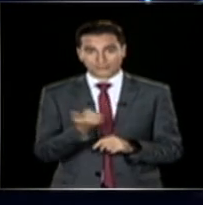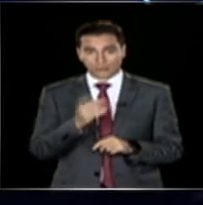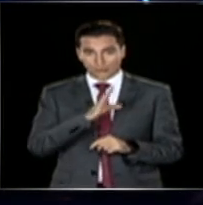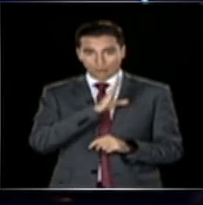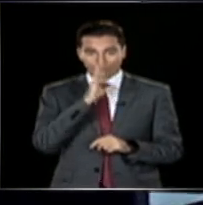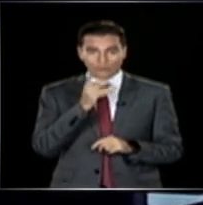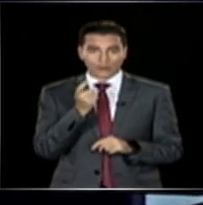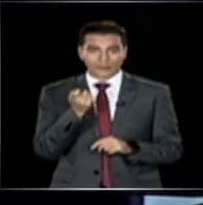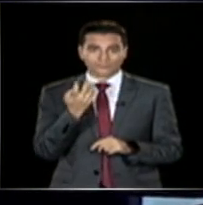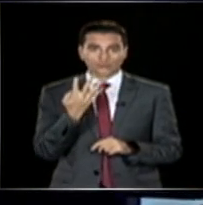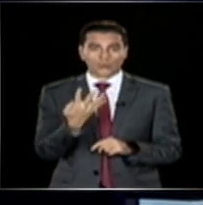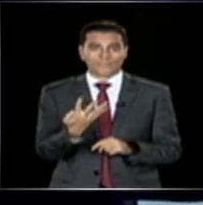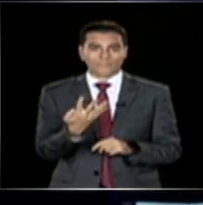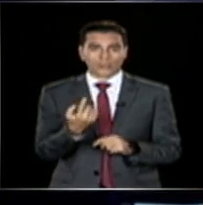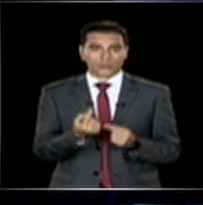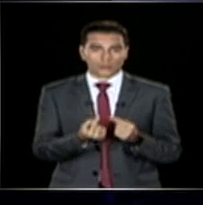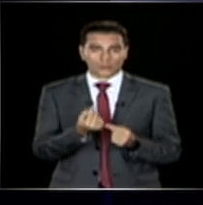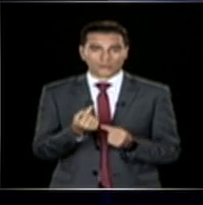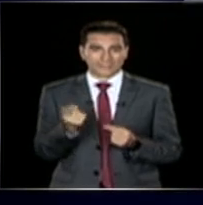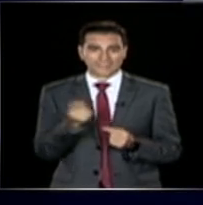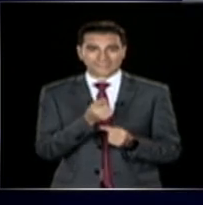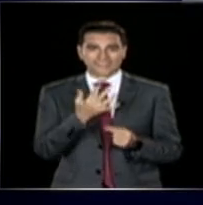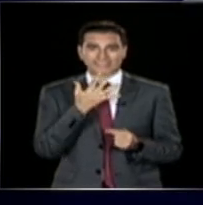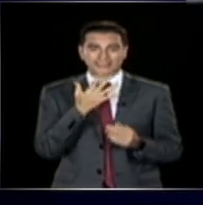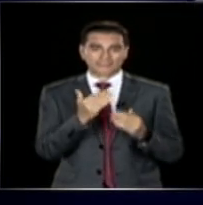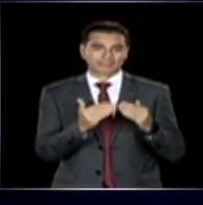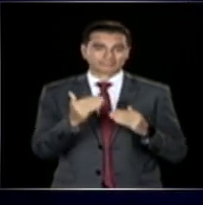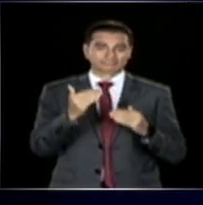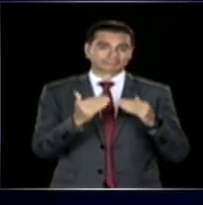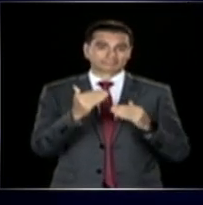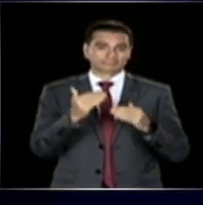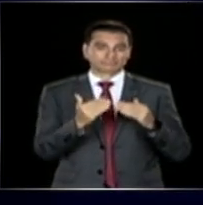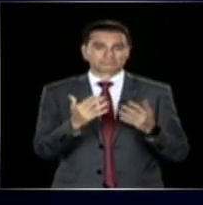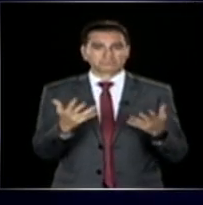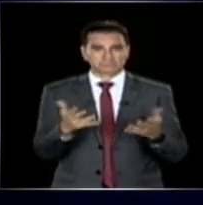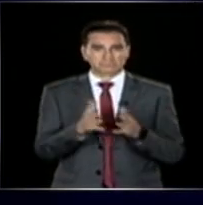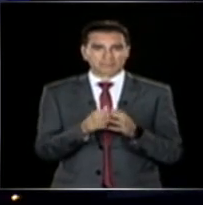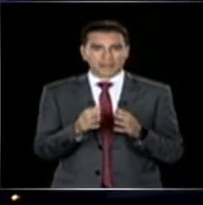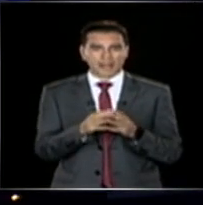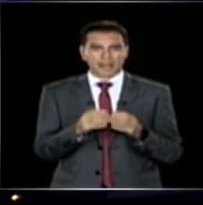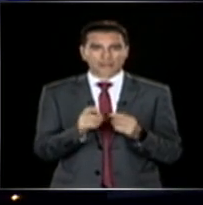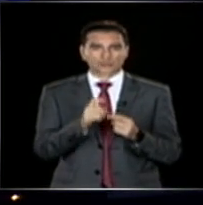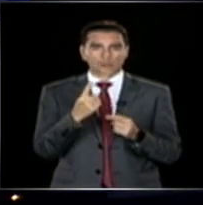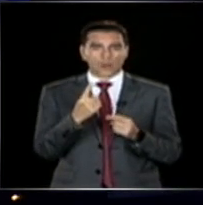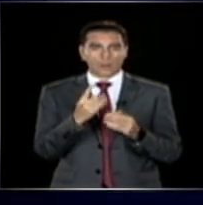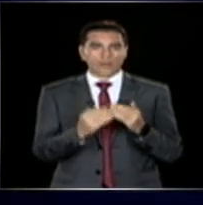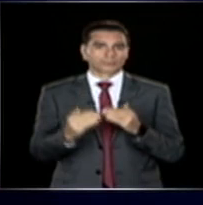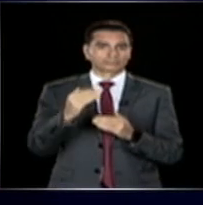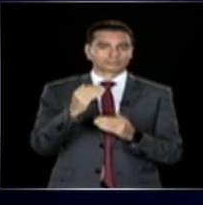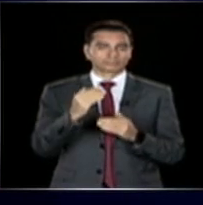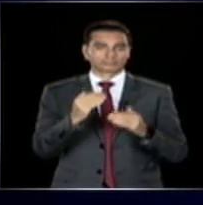خوفه 45 نقطة، فرق 5 نقط، يعني أقل من سؤال.